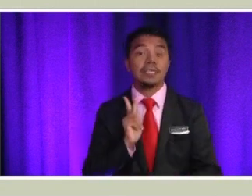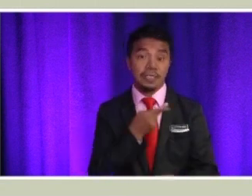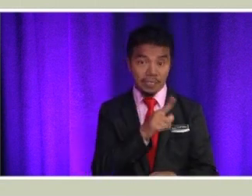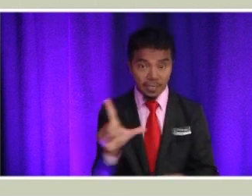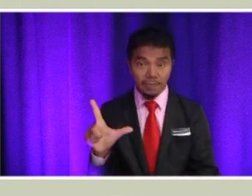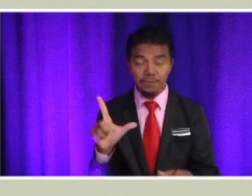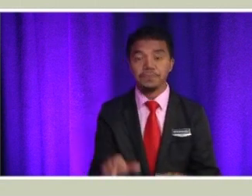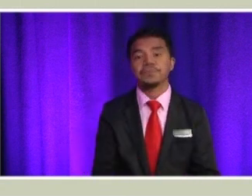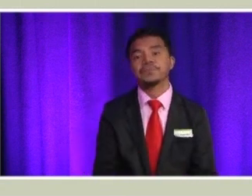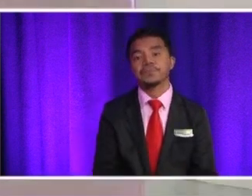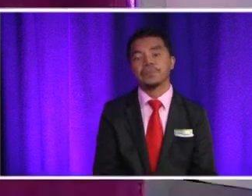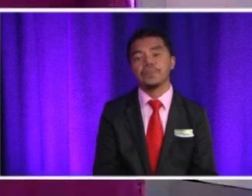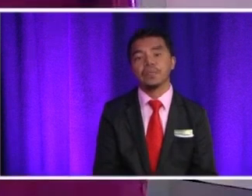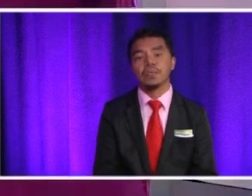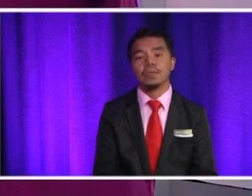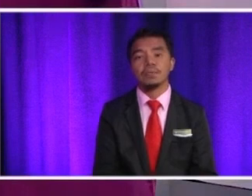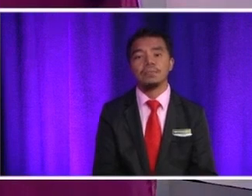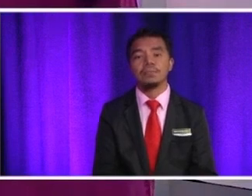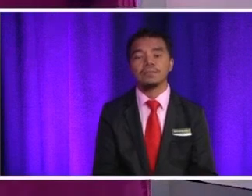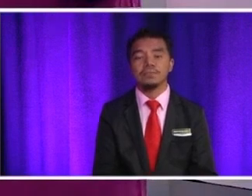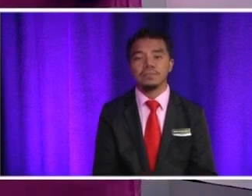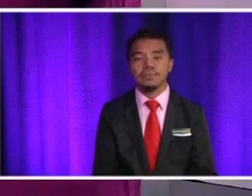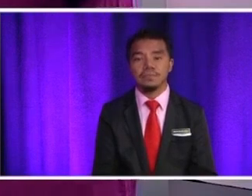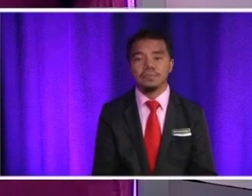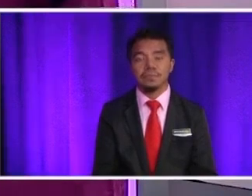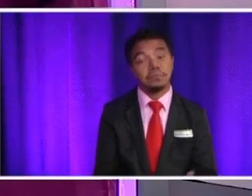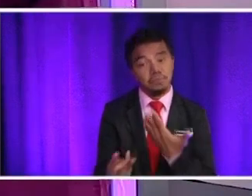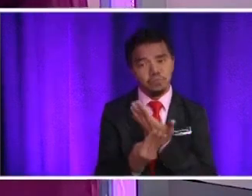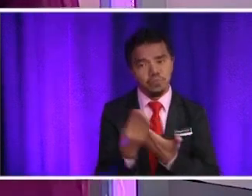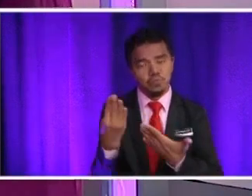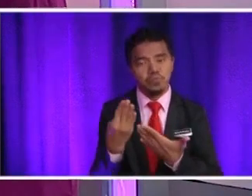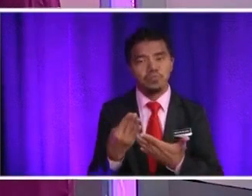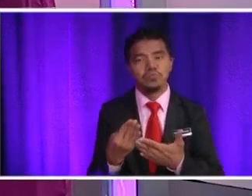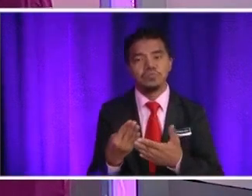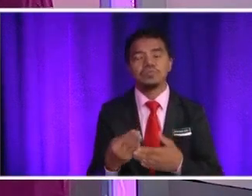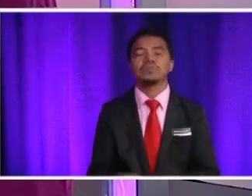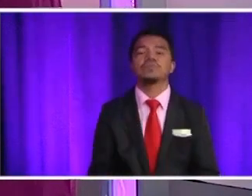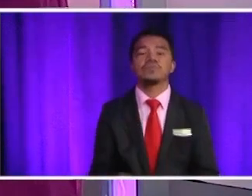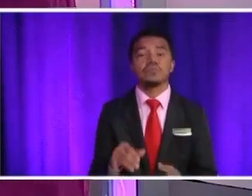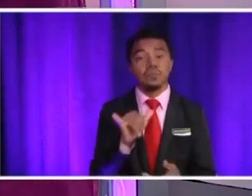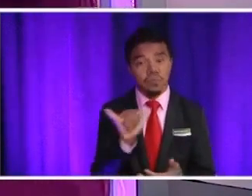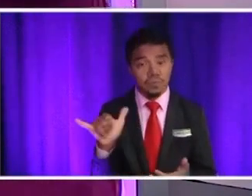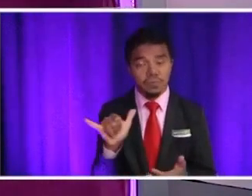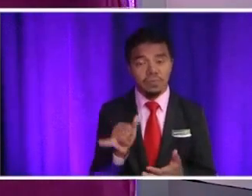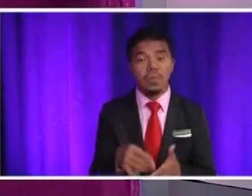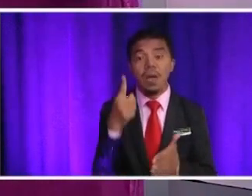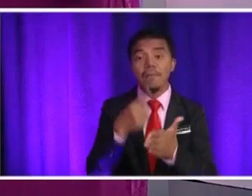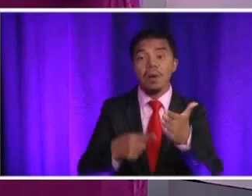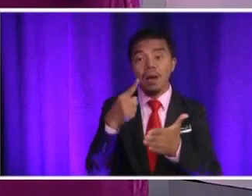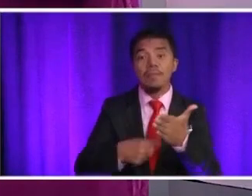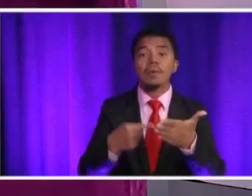dekat sini senang cerita rumusan daripada apa yang dinyatakan dalam buku teks ialah apa-apa